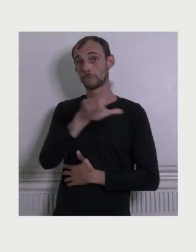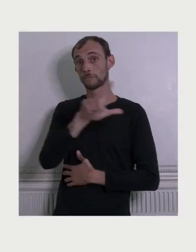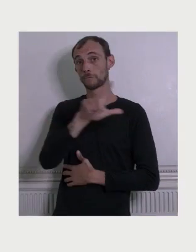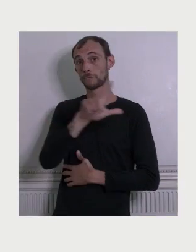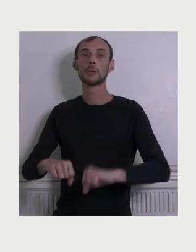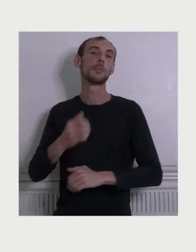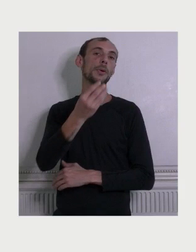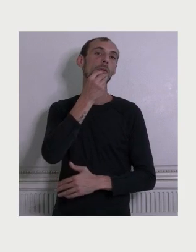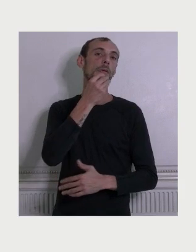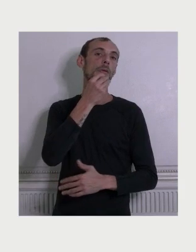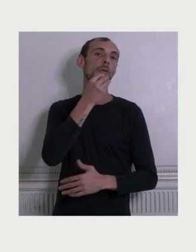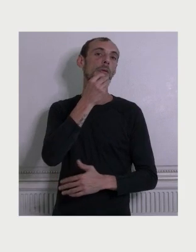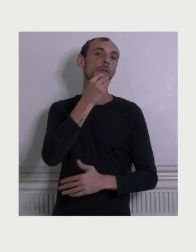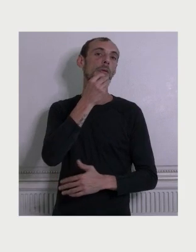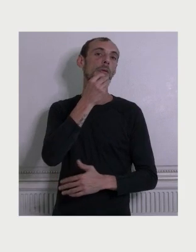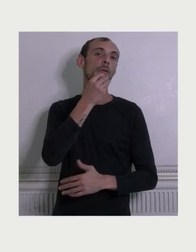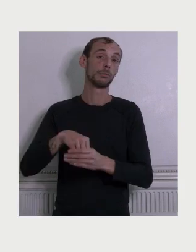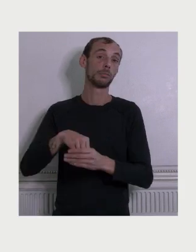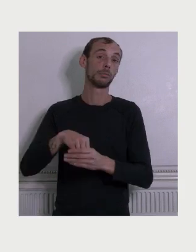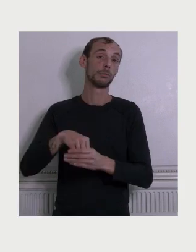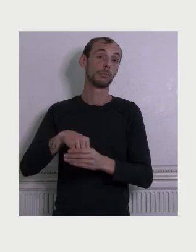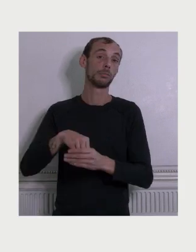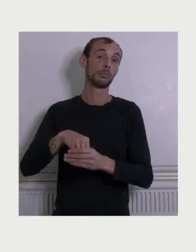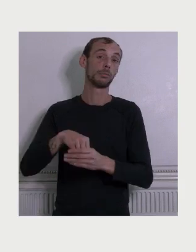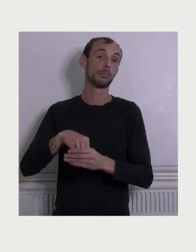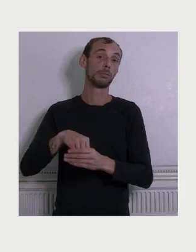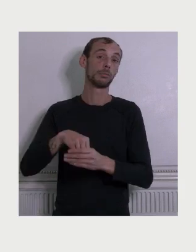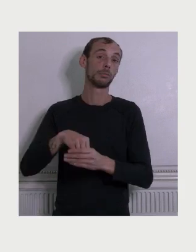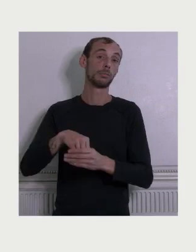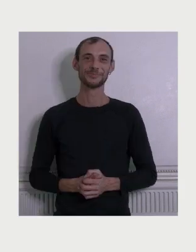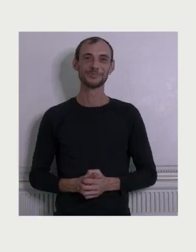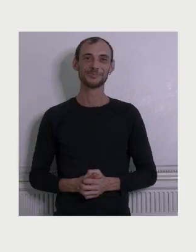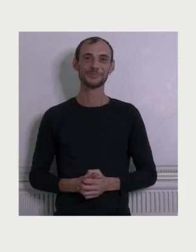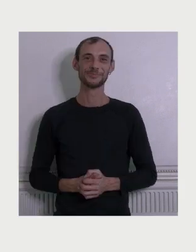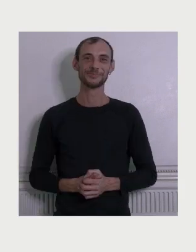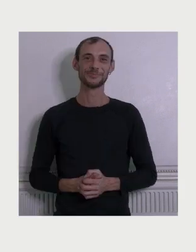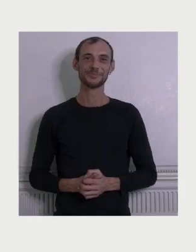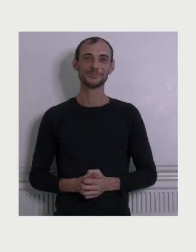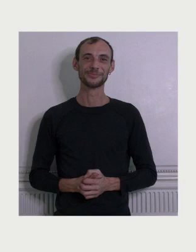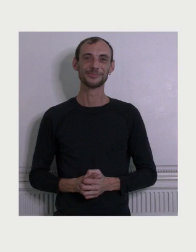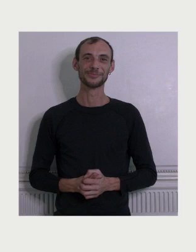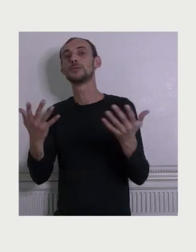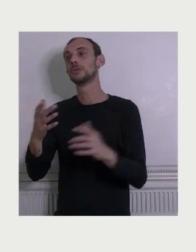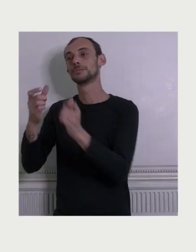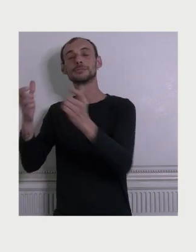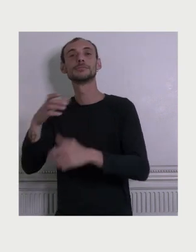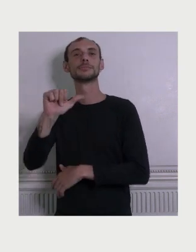Ça a consisté à changer près de 3700 points lumineux, avec d'autres